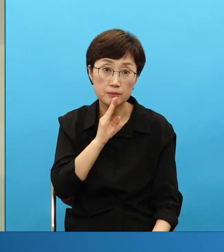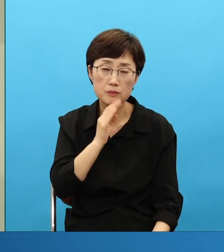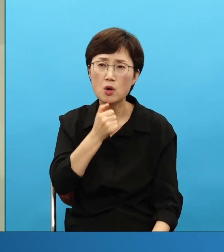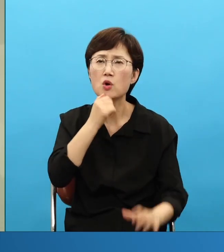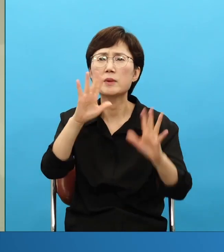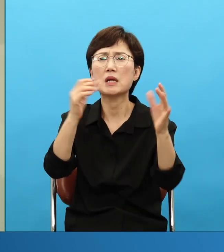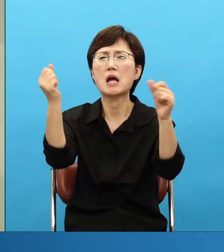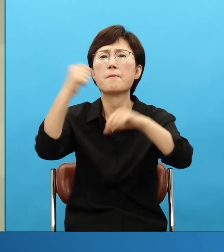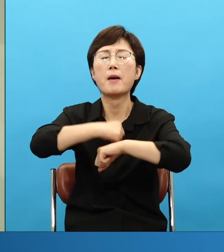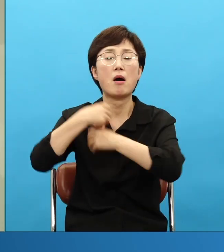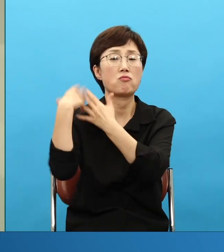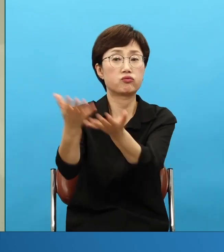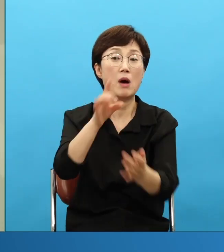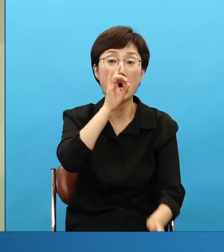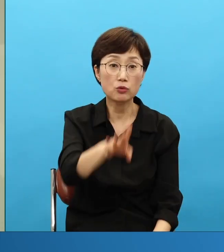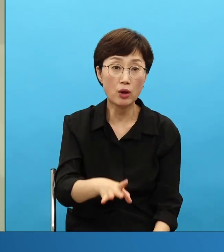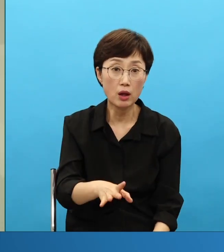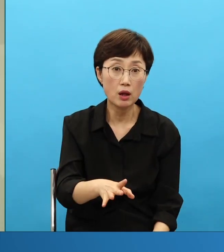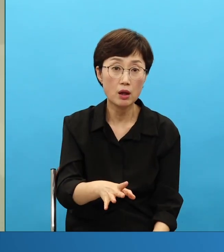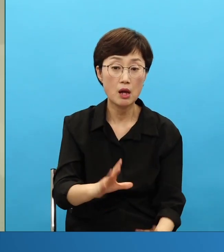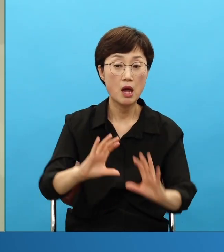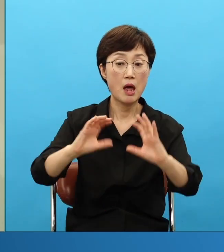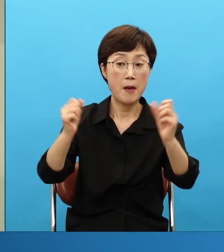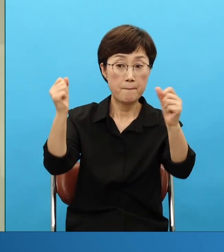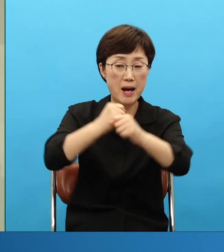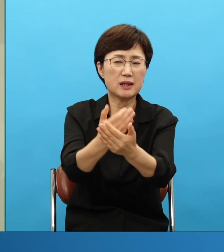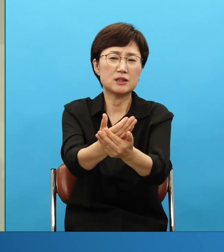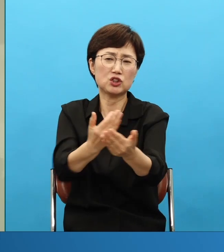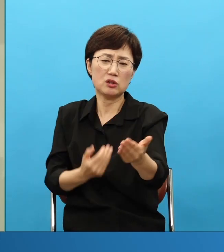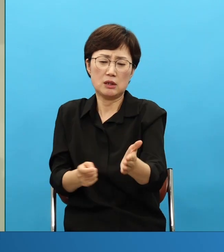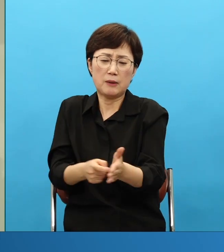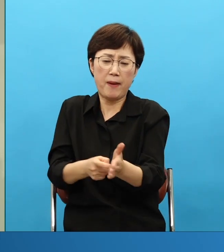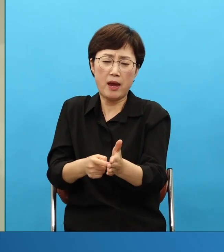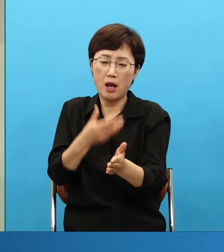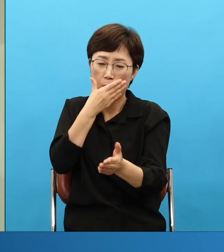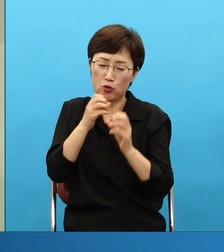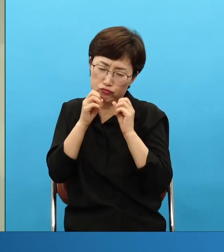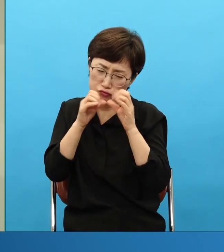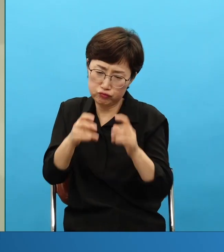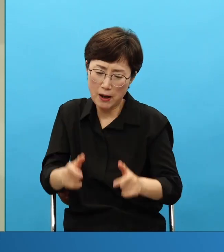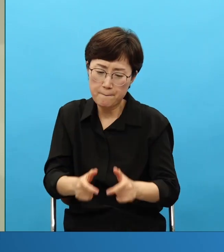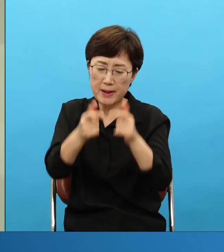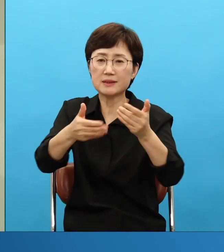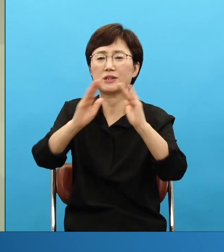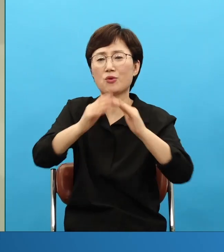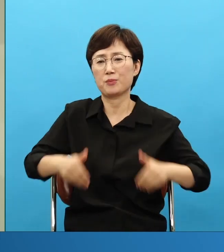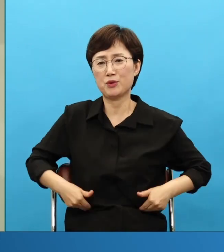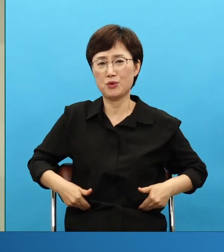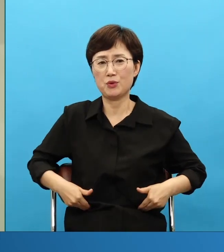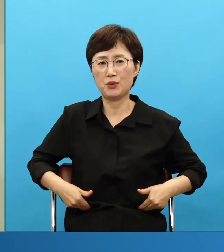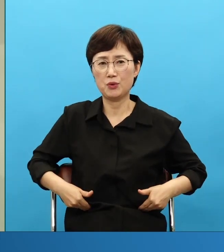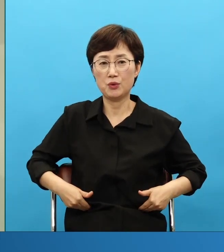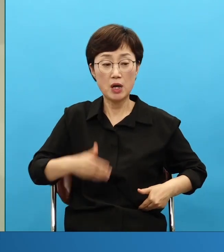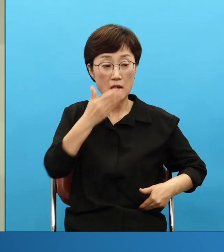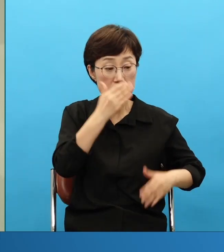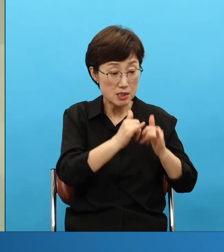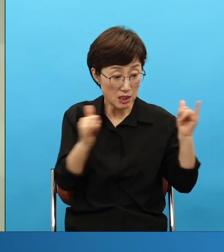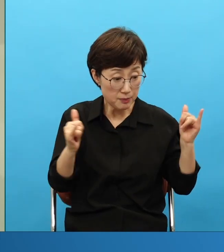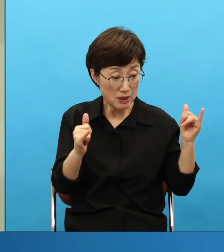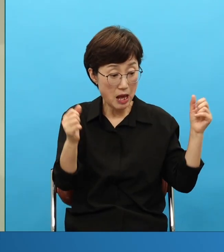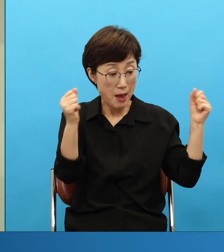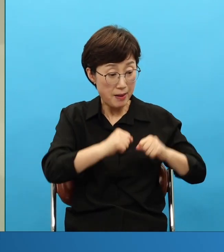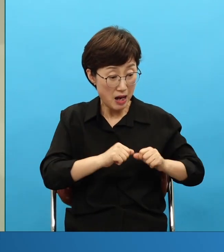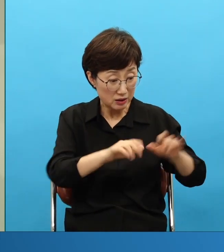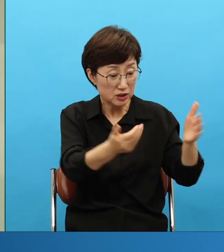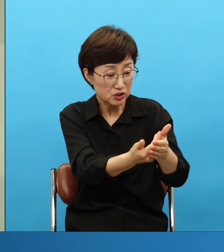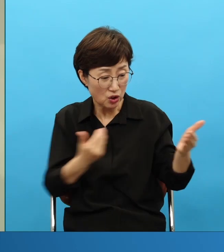망대를 세워 로마 복음을 해라. Before that happens, quickly raise the partisan and do Rome evangelization. 이스라엘 흩어지기 전에 빨리 Before Israel 복음해라.